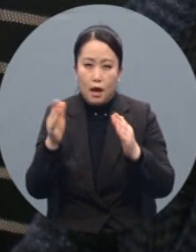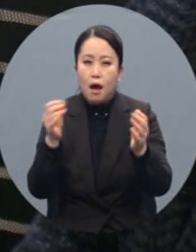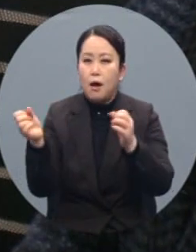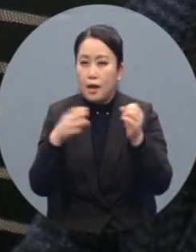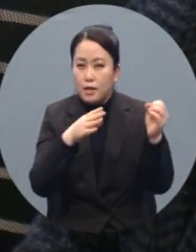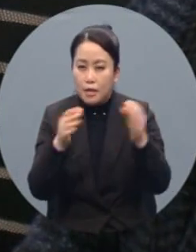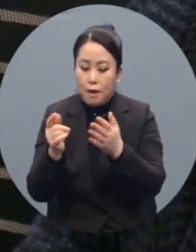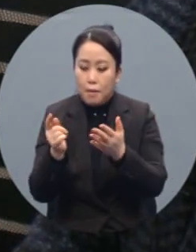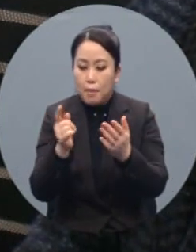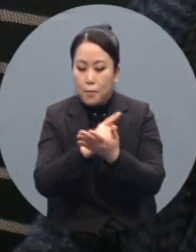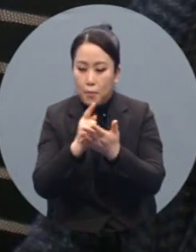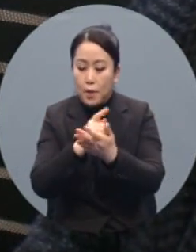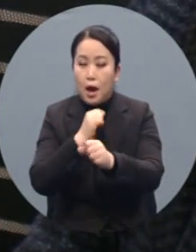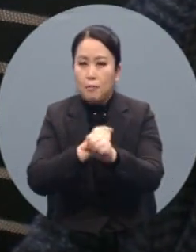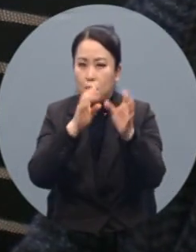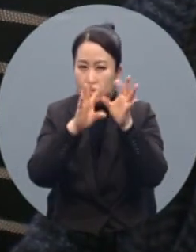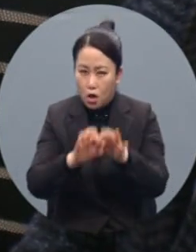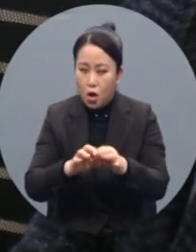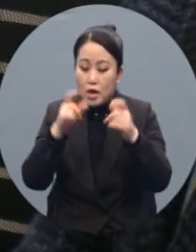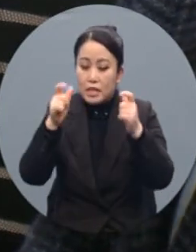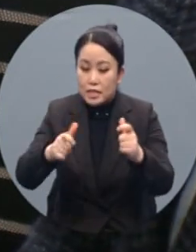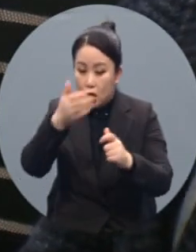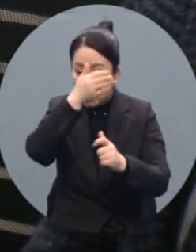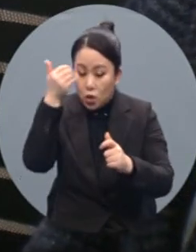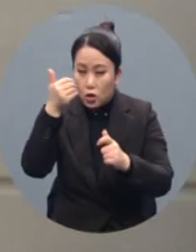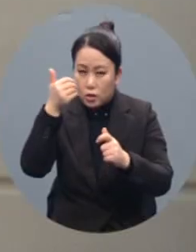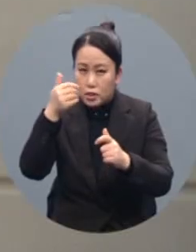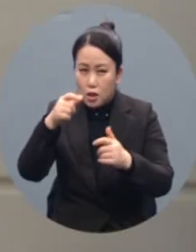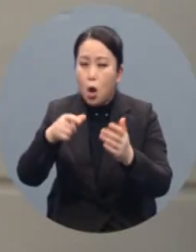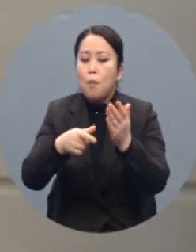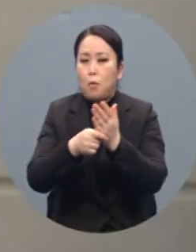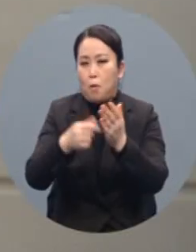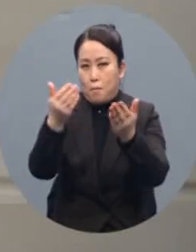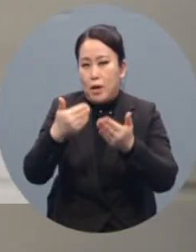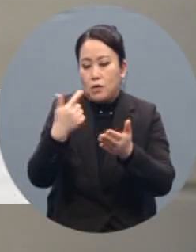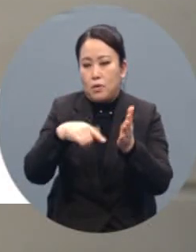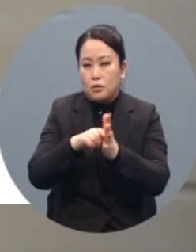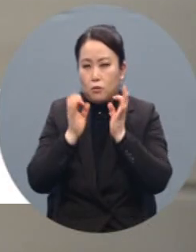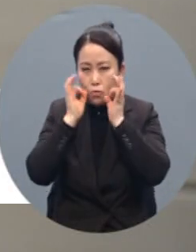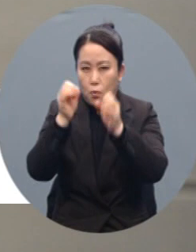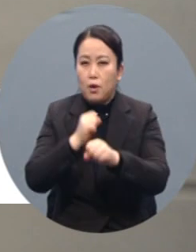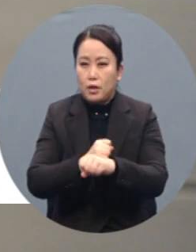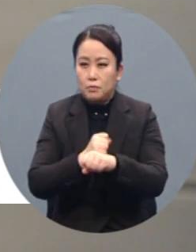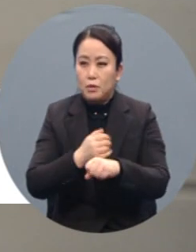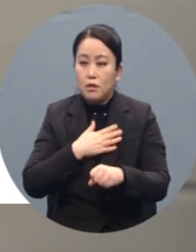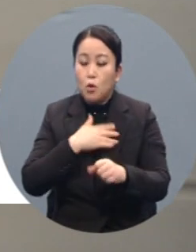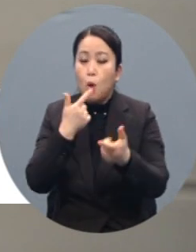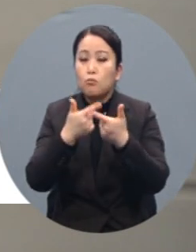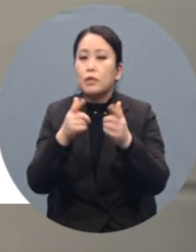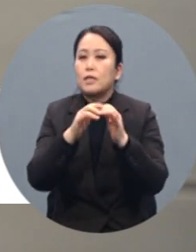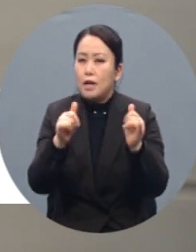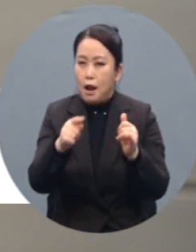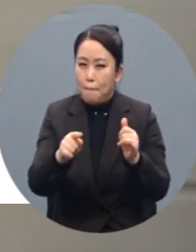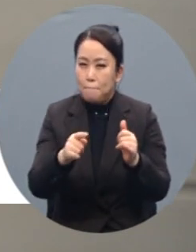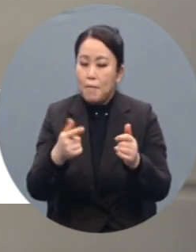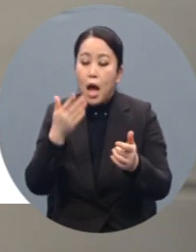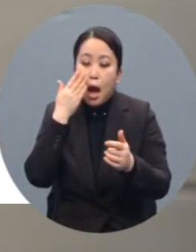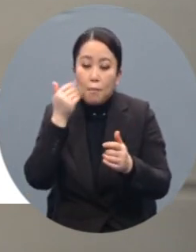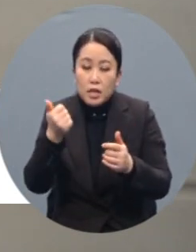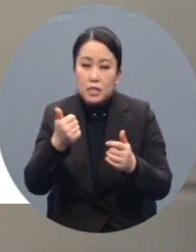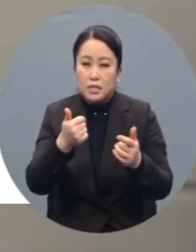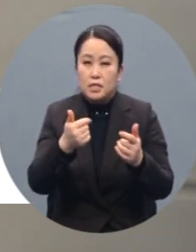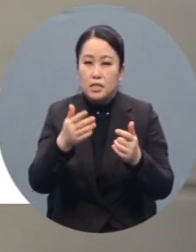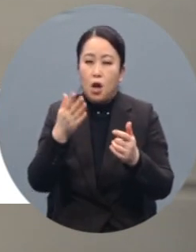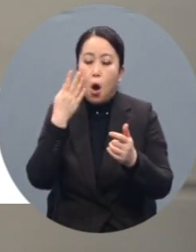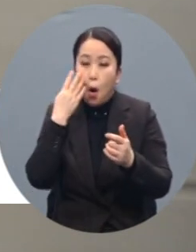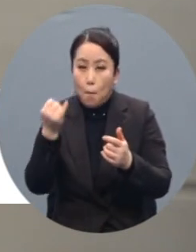지역 청년층 공략에 속도를 냈습니다. 저도 부산 사람입니다. 저희 아버지 어머니가 부산 김해 분이고요. 아버지가 구포